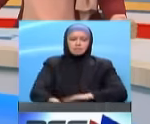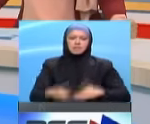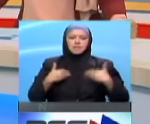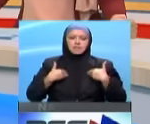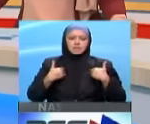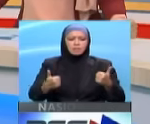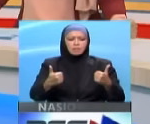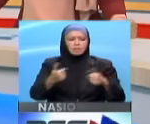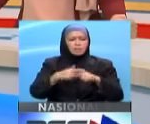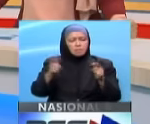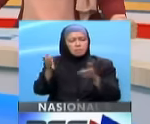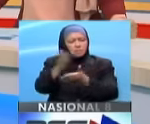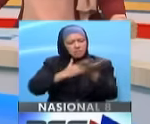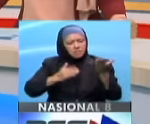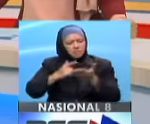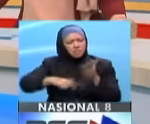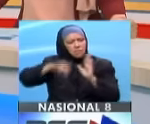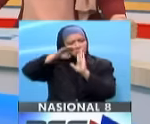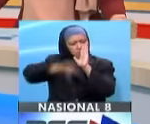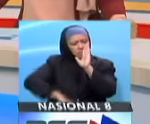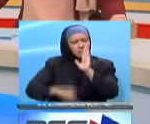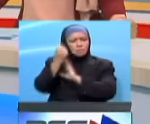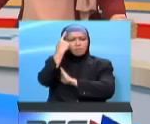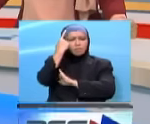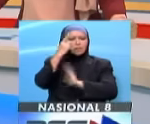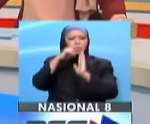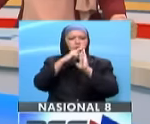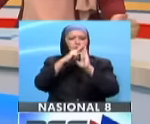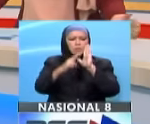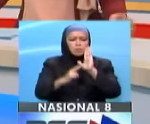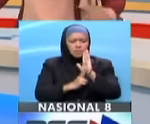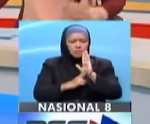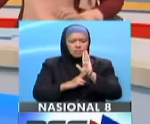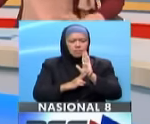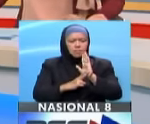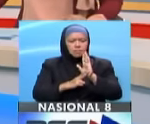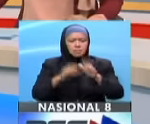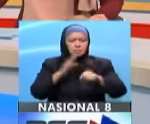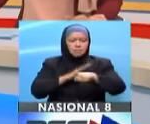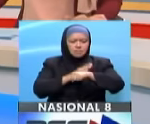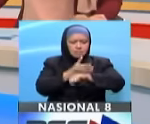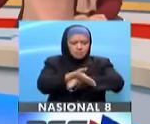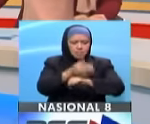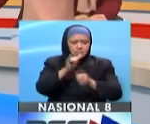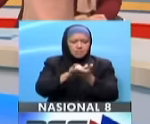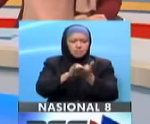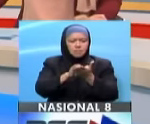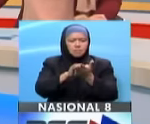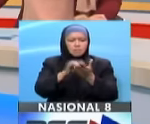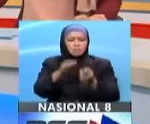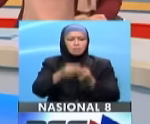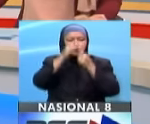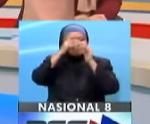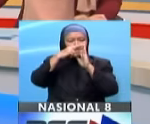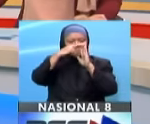yang kurang memahami tentang hukum ibadat korban itu, terutama peranan dan tanggungjawab tukang